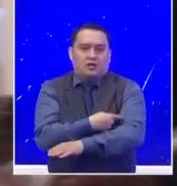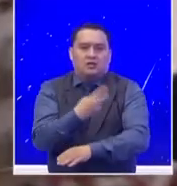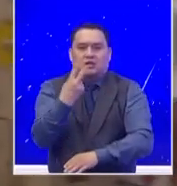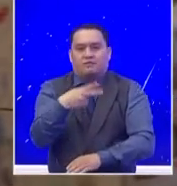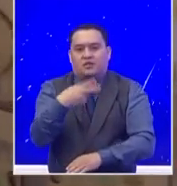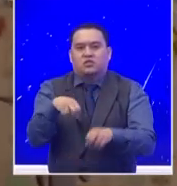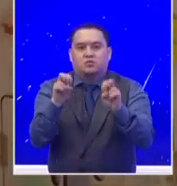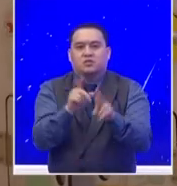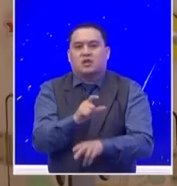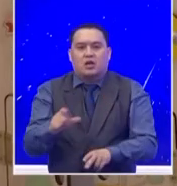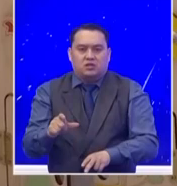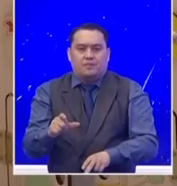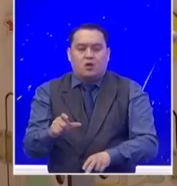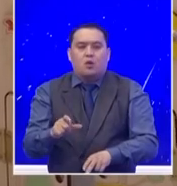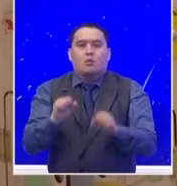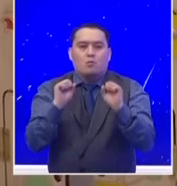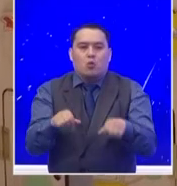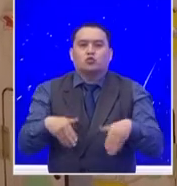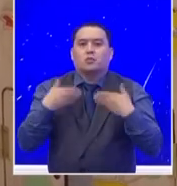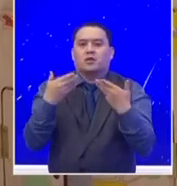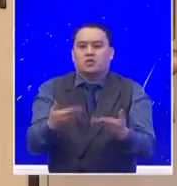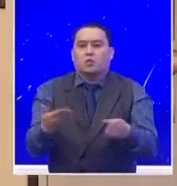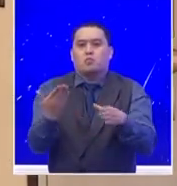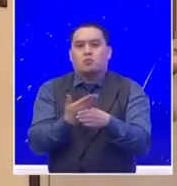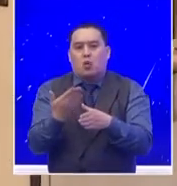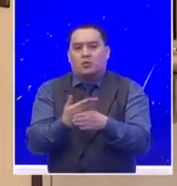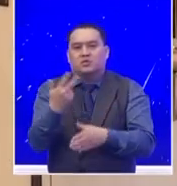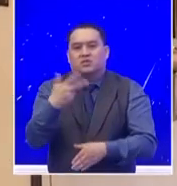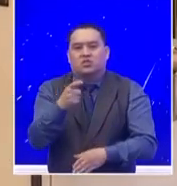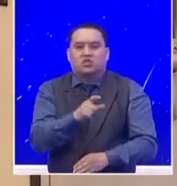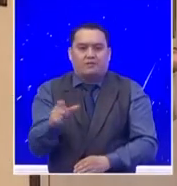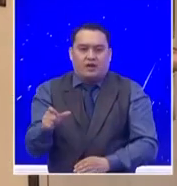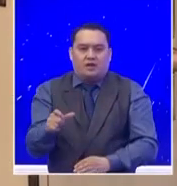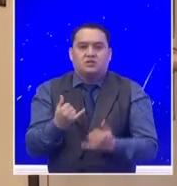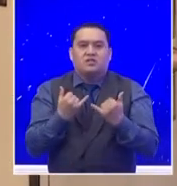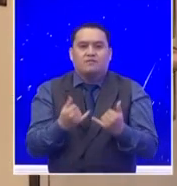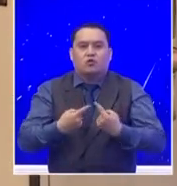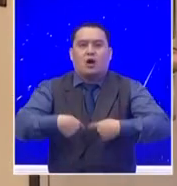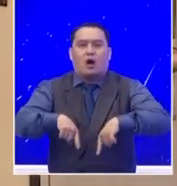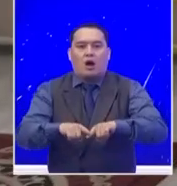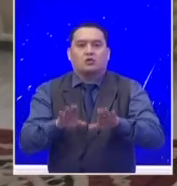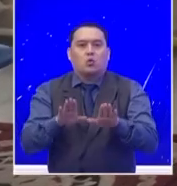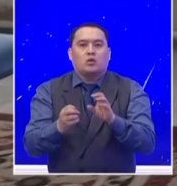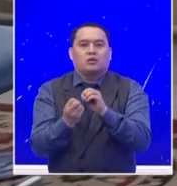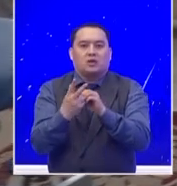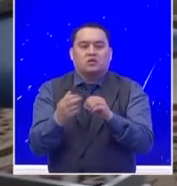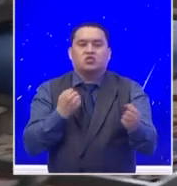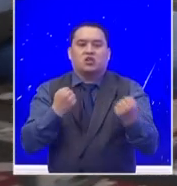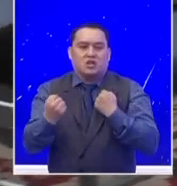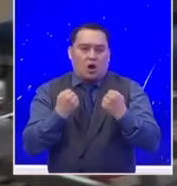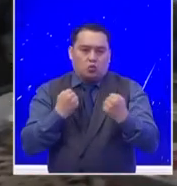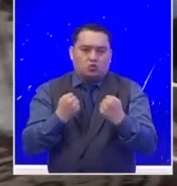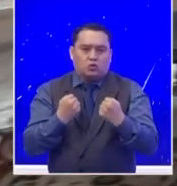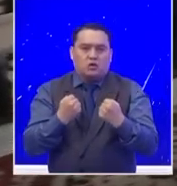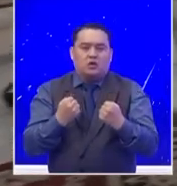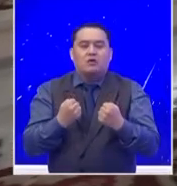20 специалистов. Ежедневно они смогут предоставлять помощь 30 пациентам. На данный момент в отделении имеются только тренажеры. Однако это далеко